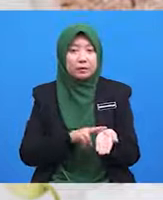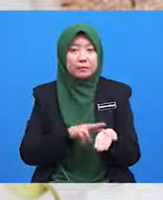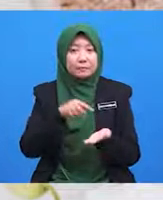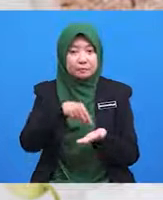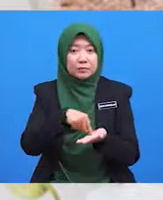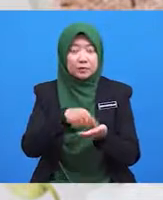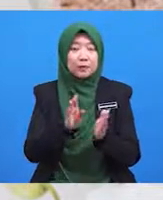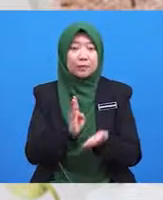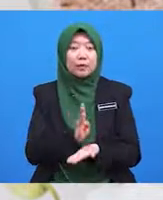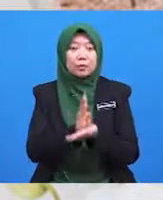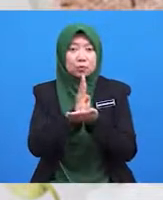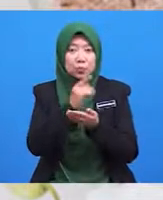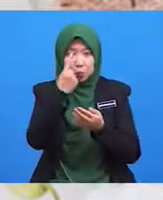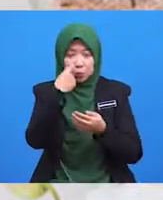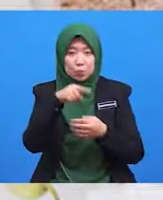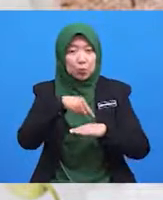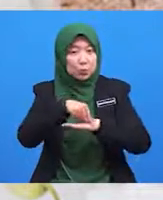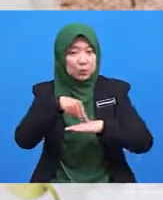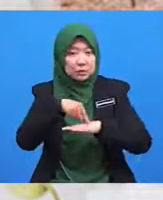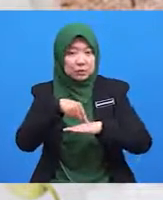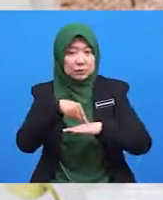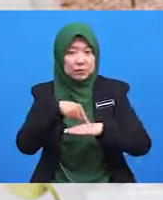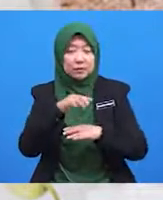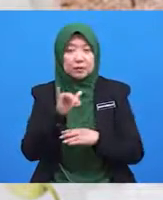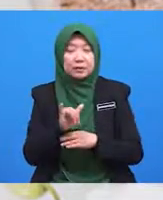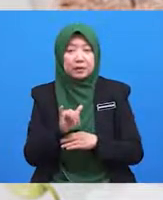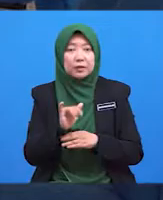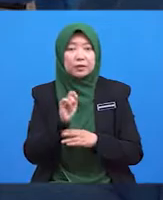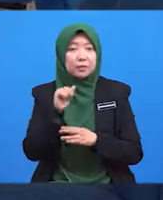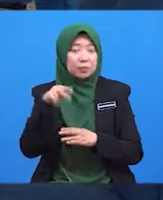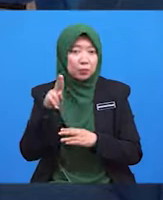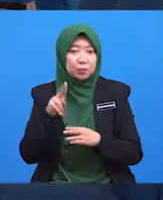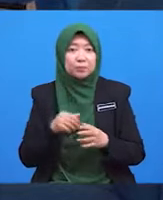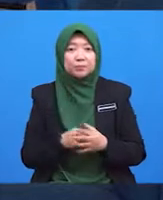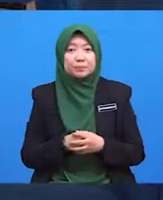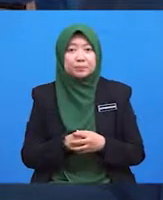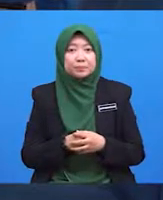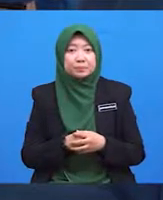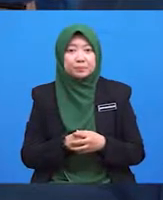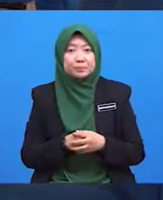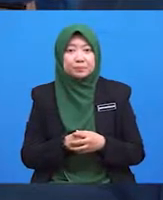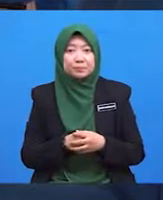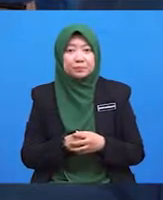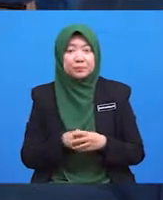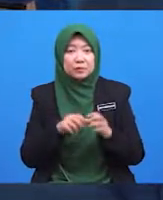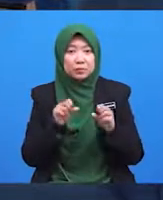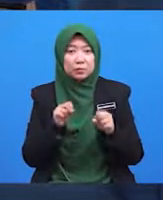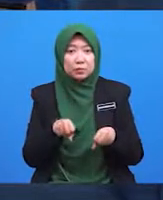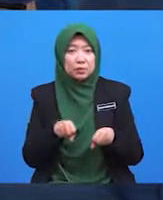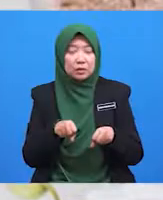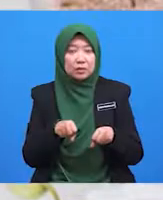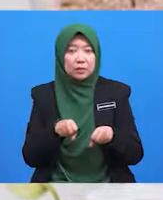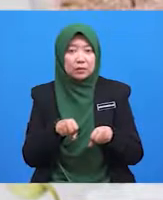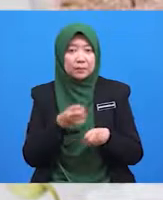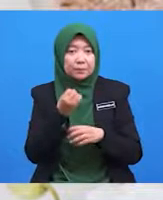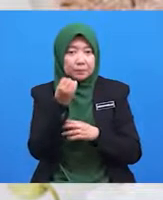vakum membantu menguraikan sel-sel lemak yang tepung. Sistem limfatik ini boleh disifatkan